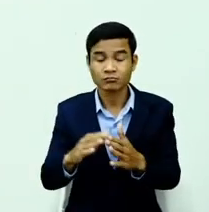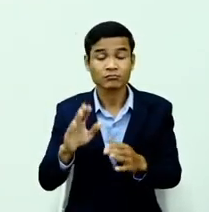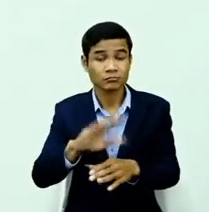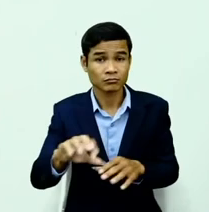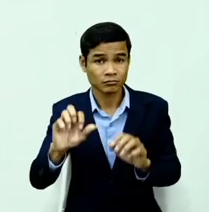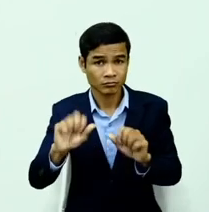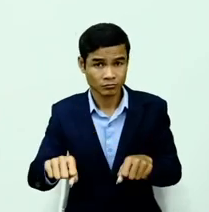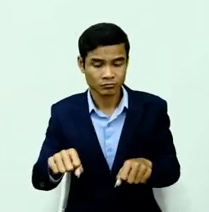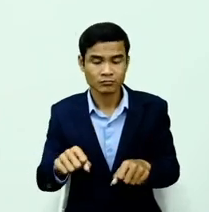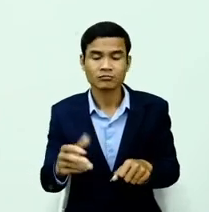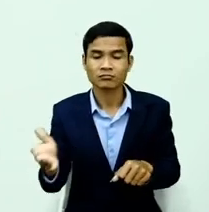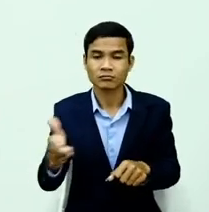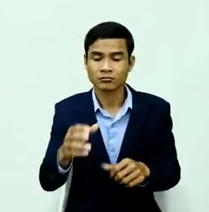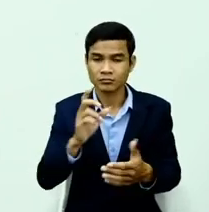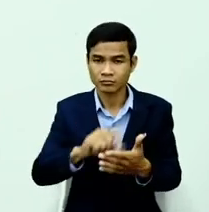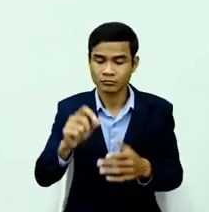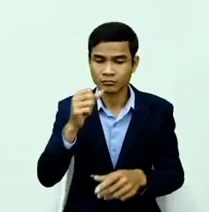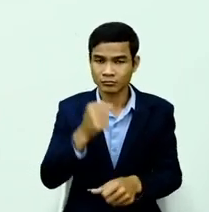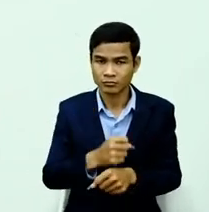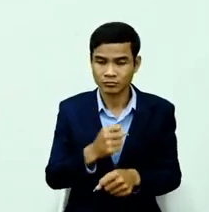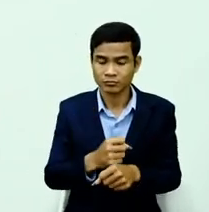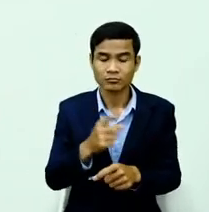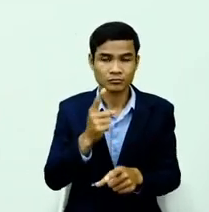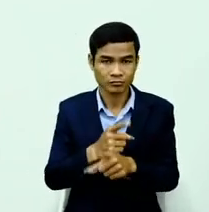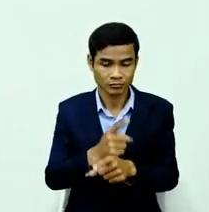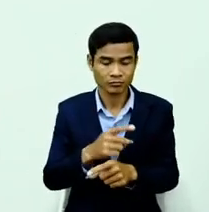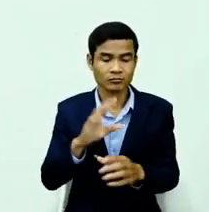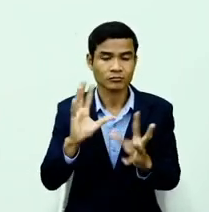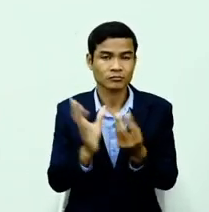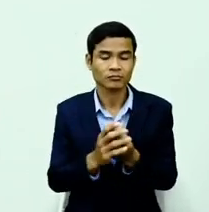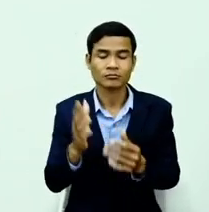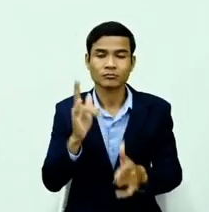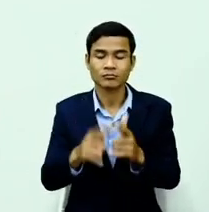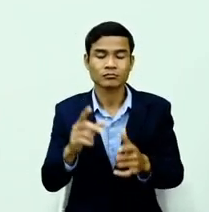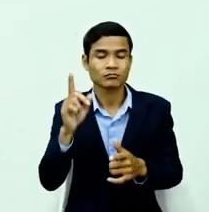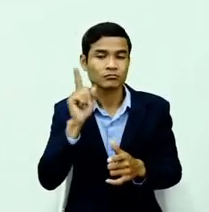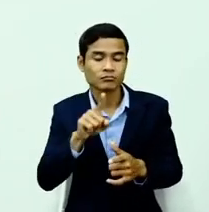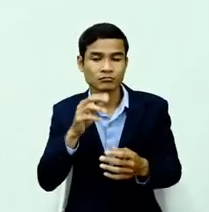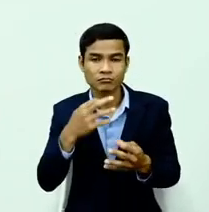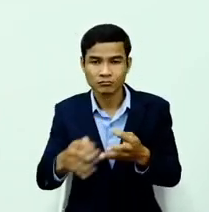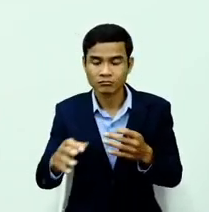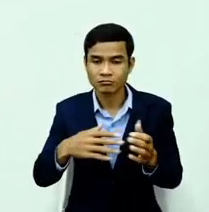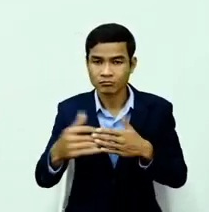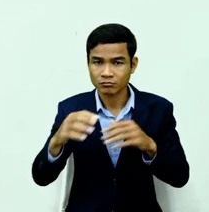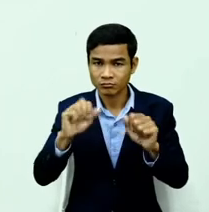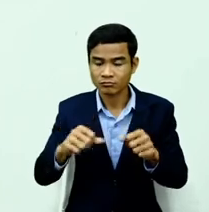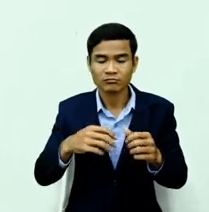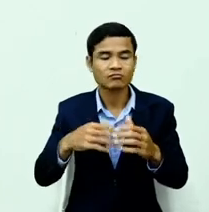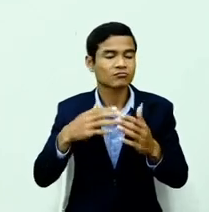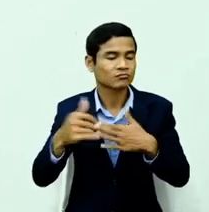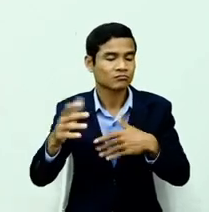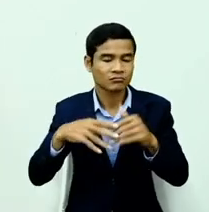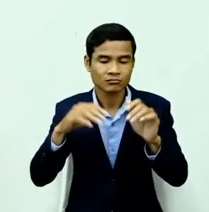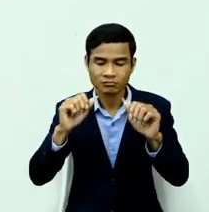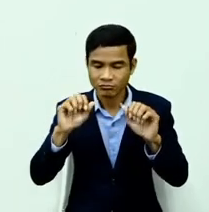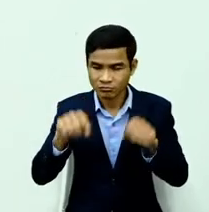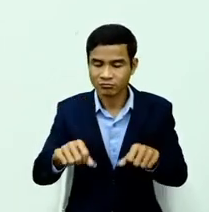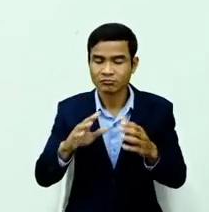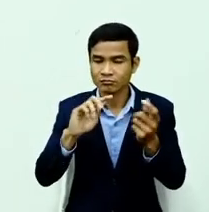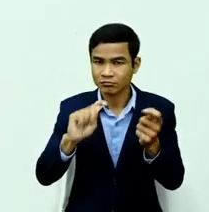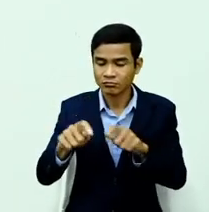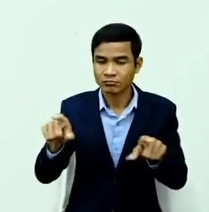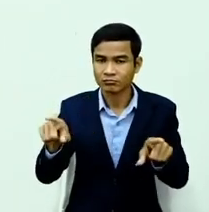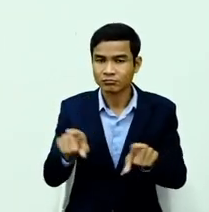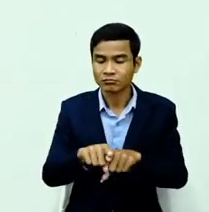ជា សរសេរ បាន ត្រឹម ត្រូវ គ្រប់ គ្រប់ គ្នា ណា តែ ប្រសិន បើ កូន សរសេរ ពុំ ទាន់ បាន ត្រឹម ត្រូវ ល្អ ណា មិន ធ្វើ ទេ កូន កូន ត្រូវ ជួយ រួម កែ